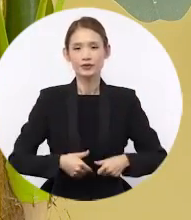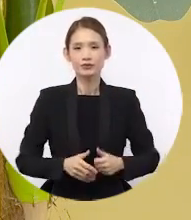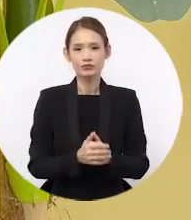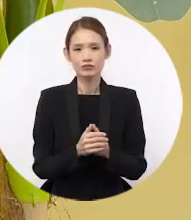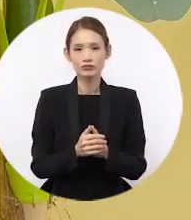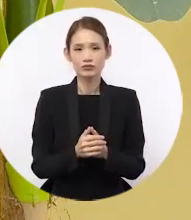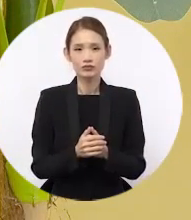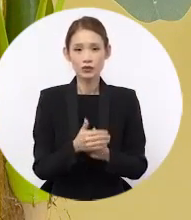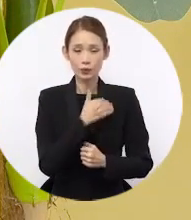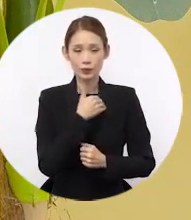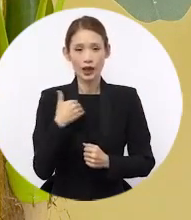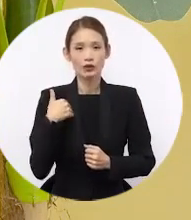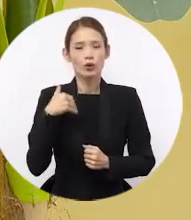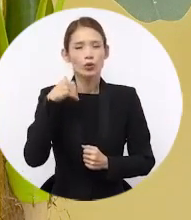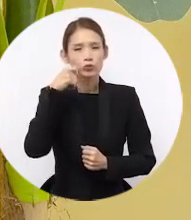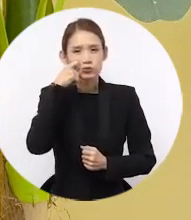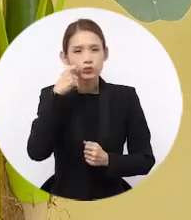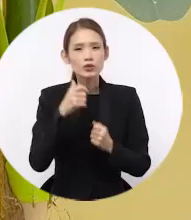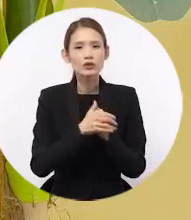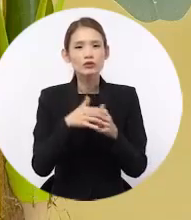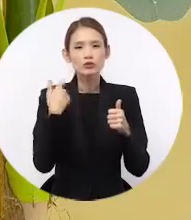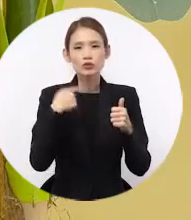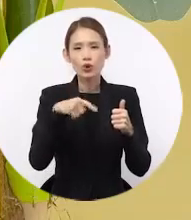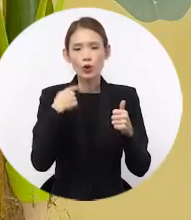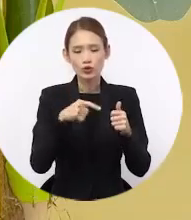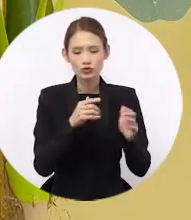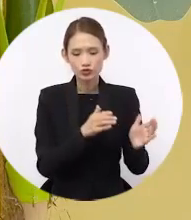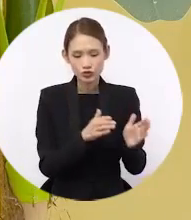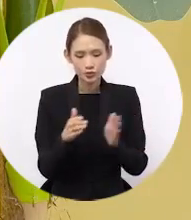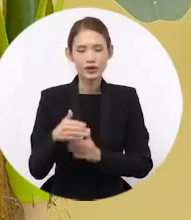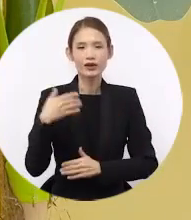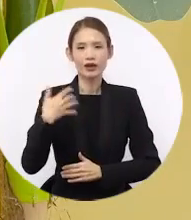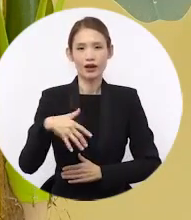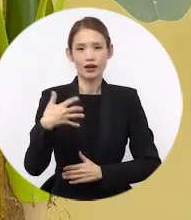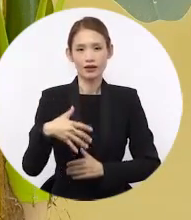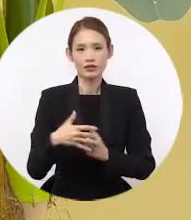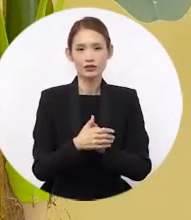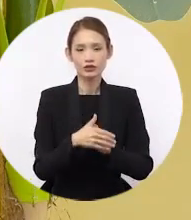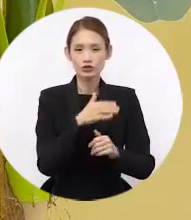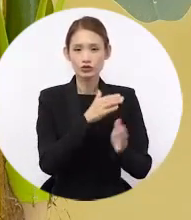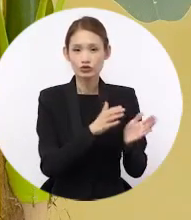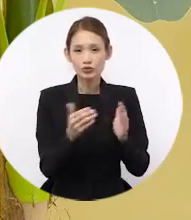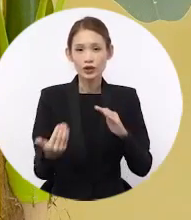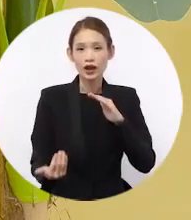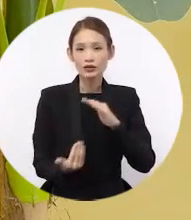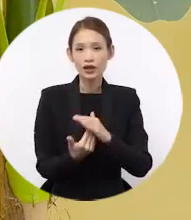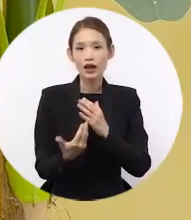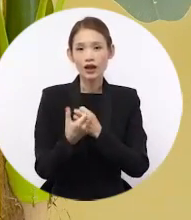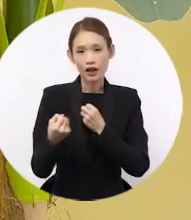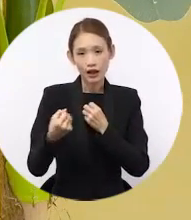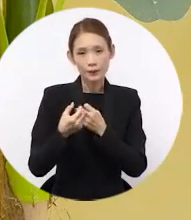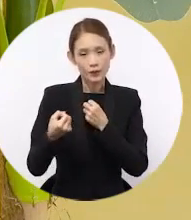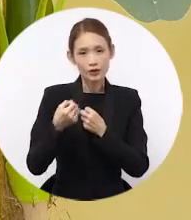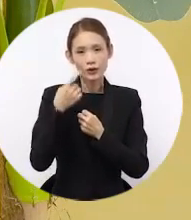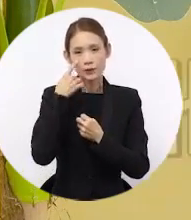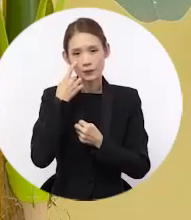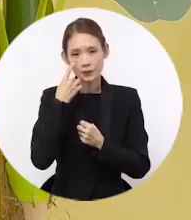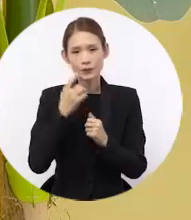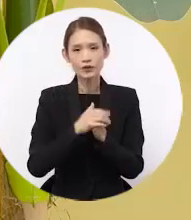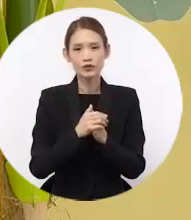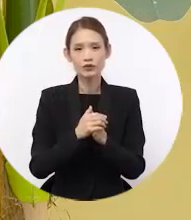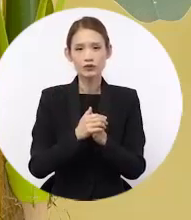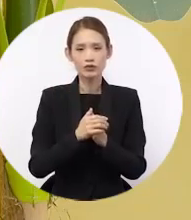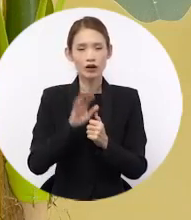하는데요. 만족할 수 없기 때문에 교육이 아직 준비되지 않았기 때문에 준비될 때까지는 분리하자라는 말은